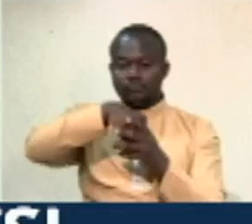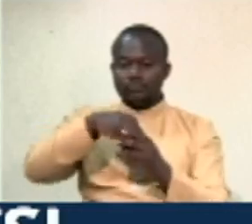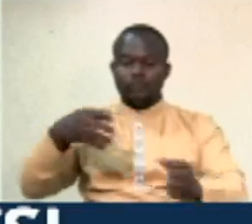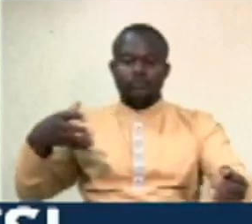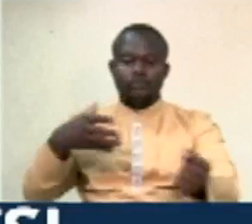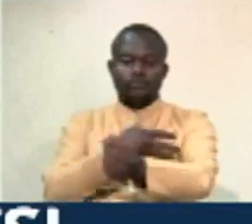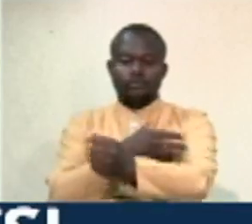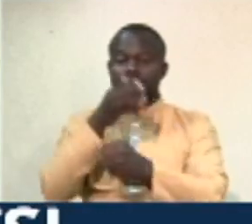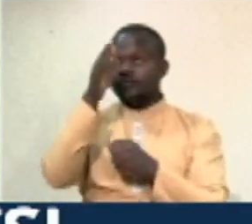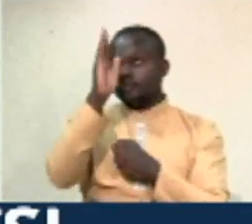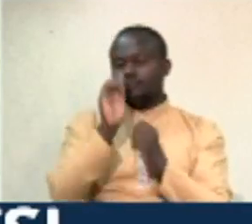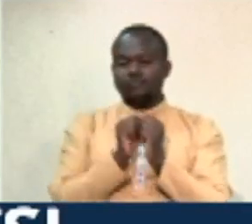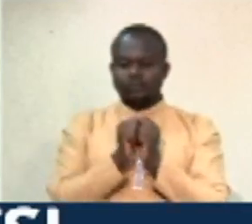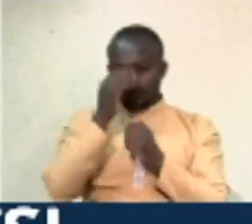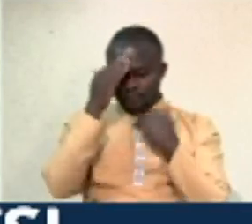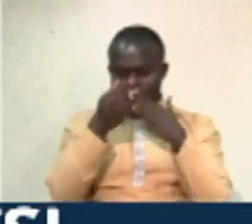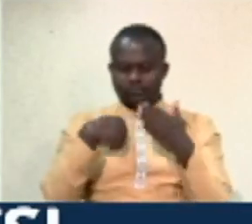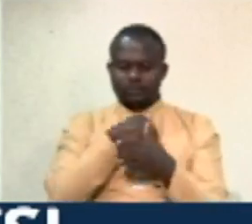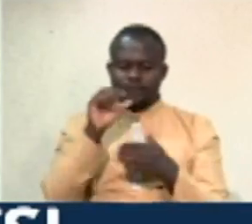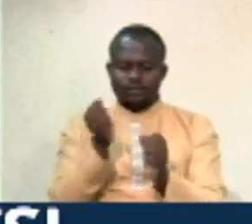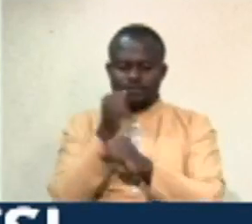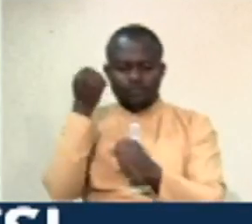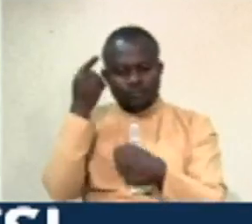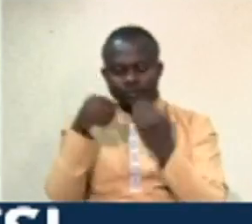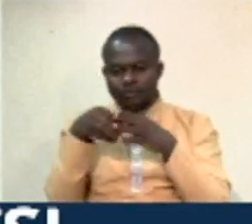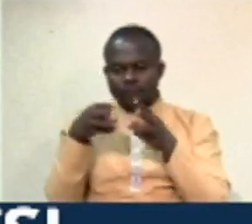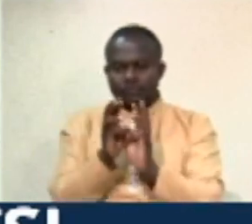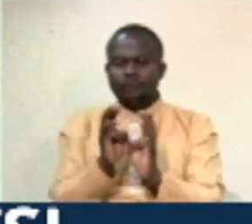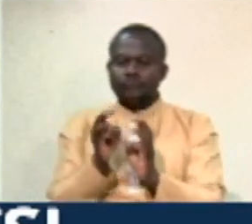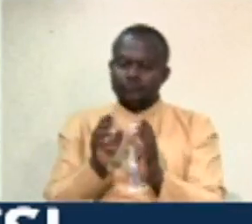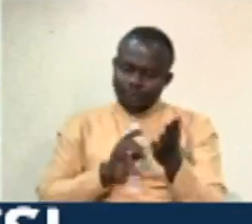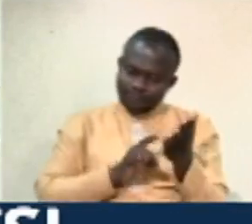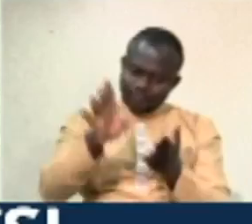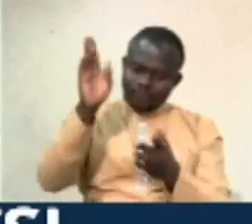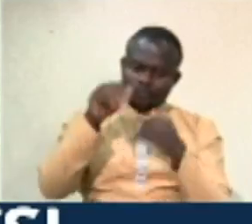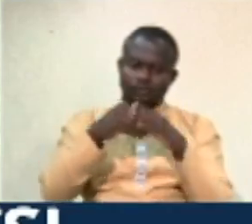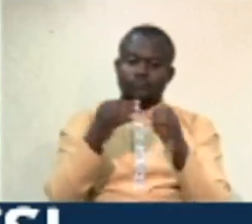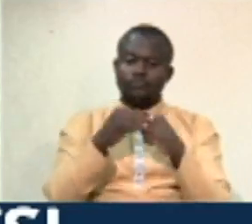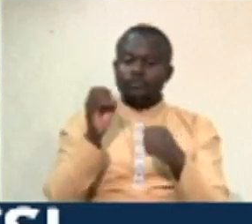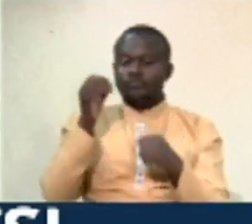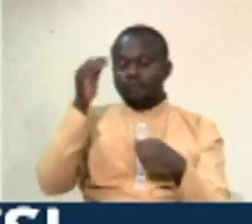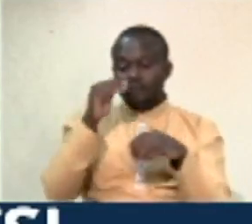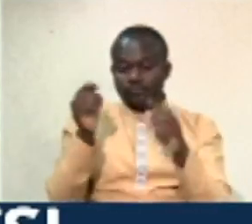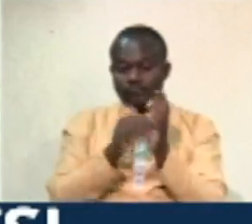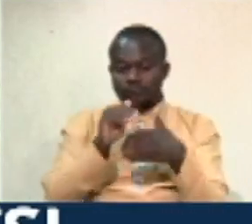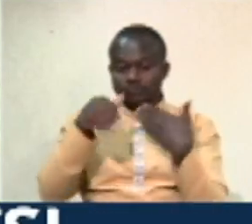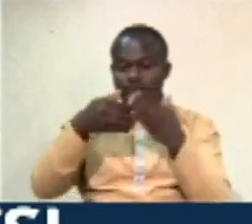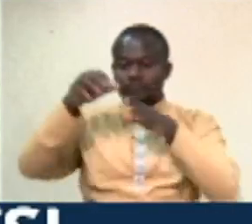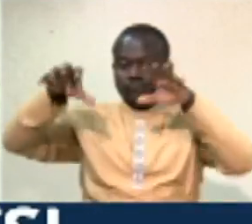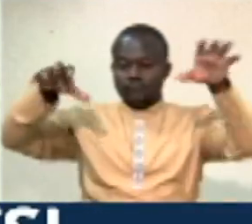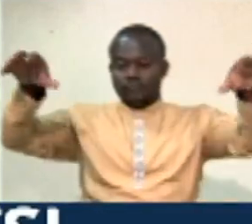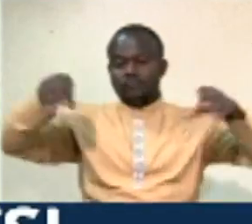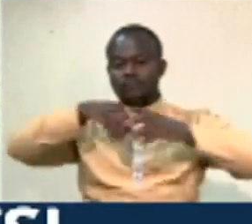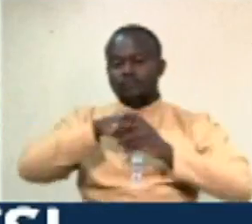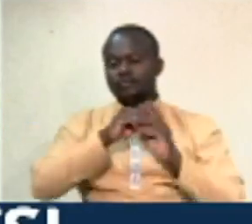imbaraga z'Uwiteka kuko ntabwo wabyumva ukuntu abantu babiri beva kiwe abantu 800, byari bikomeye kandi ahantu hose hari abasirikare